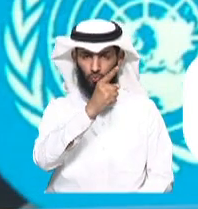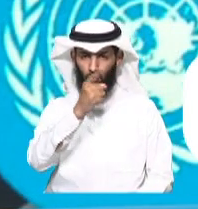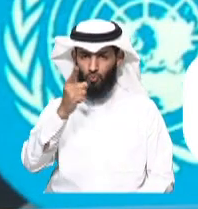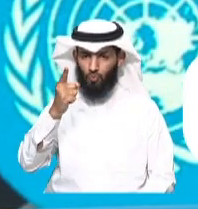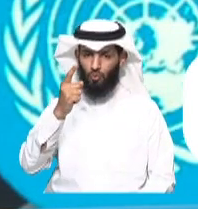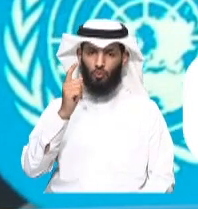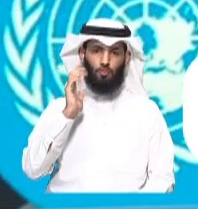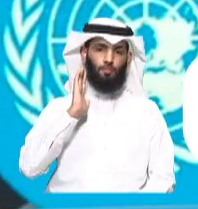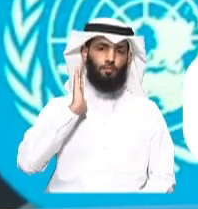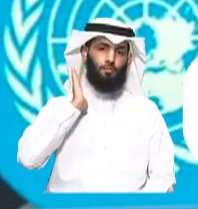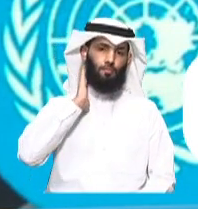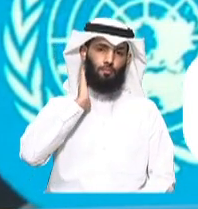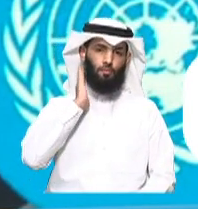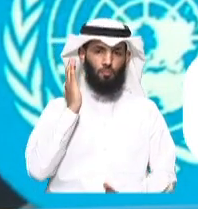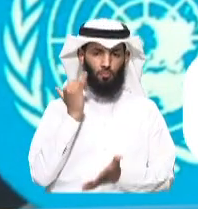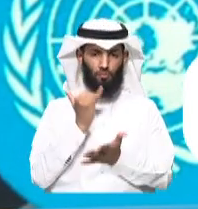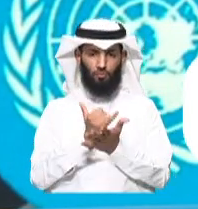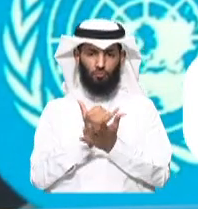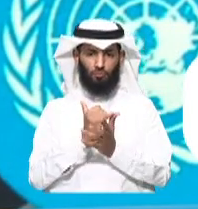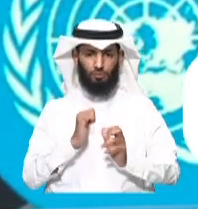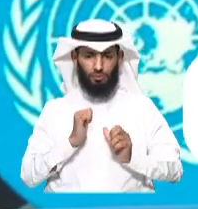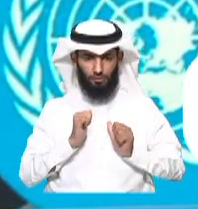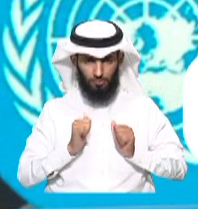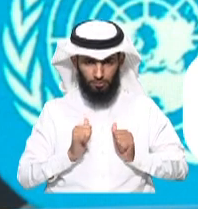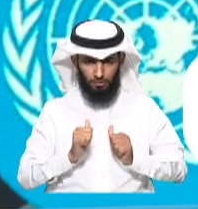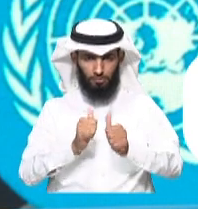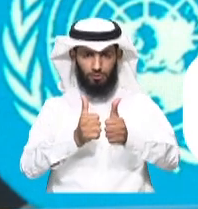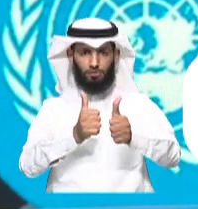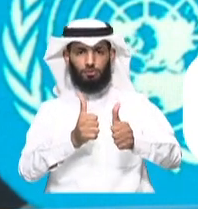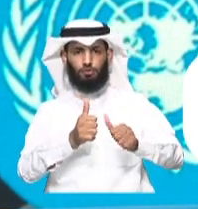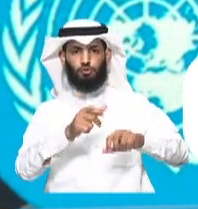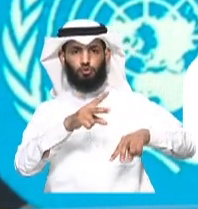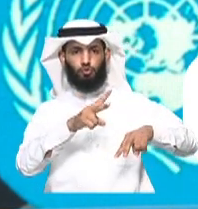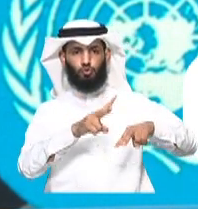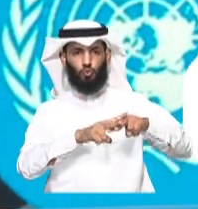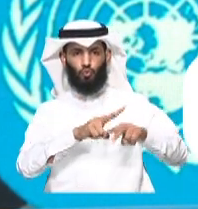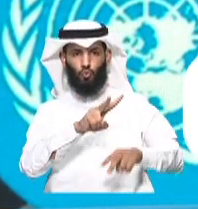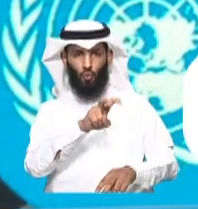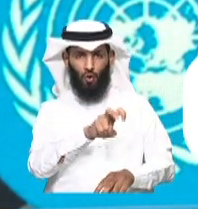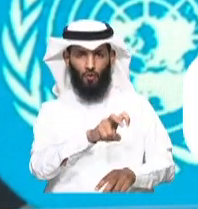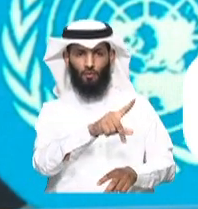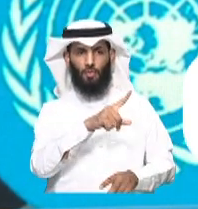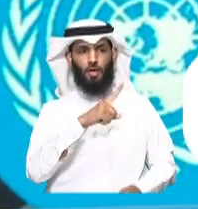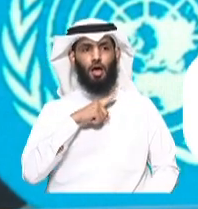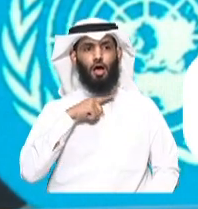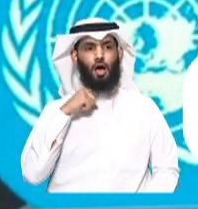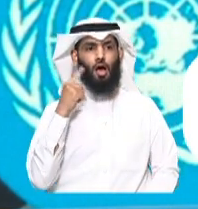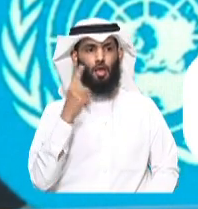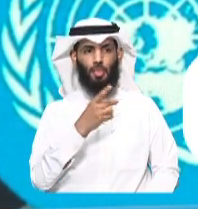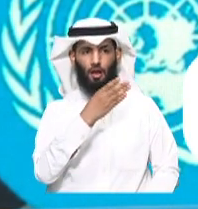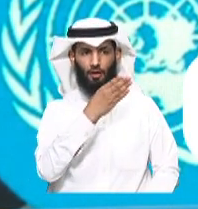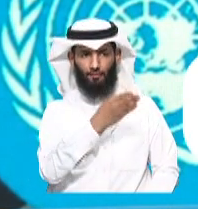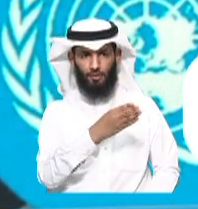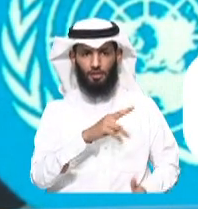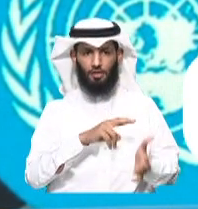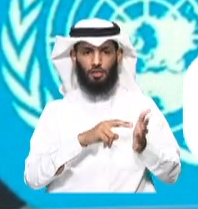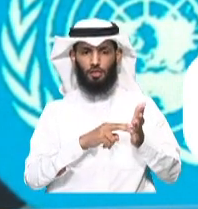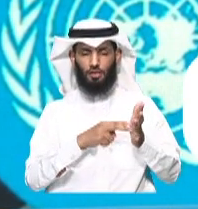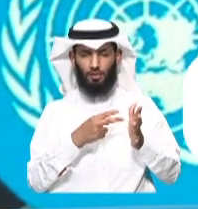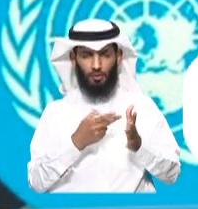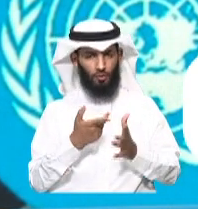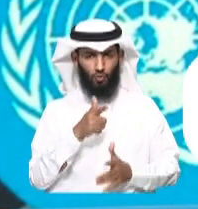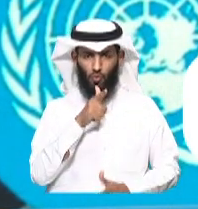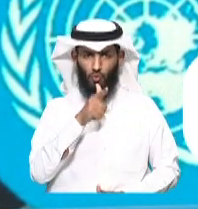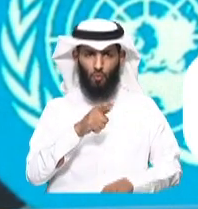ممارسات الاحتلال الاسرائيلي التي تهدد مستقبل المنطقه وشعوبها جاء ذلك خلال الكلمه التي